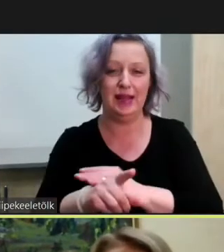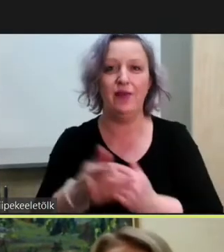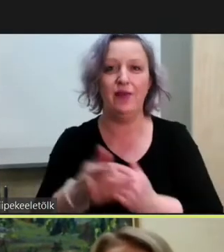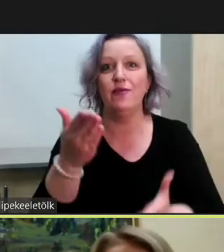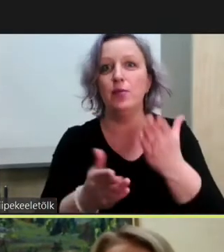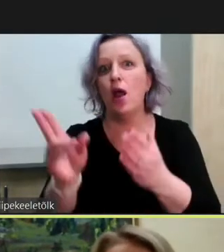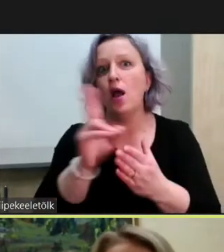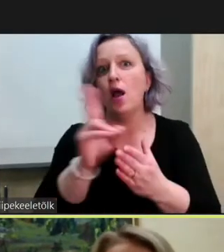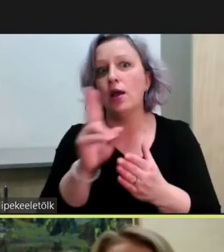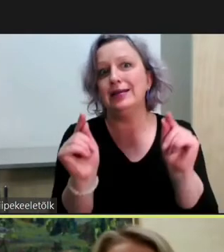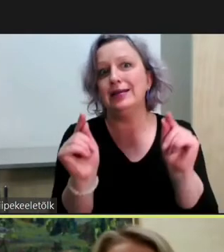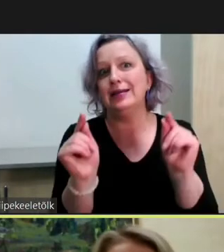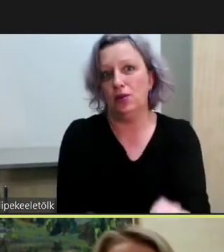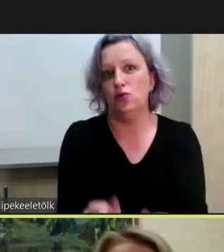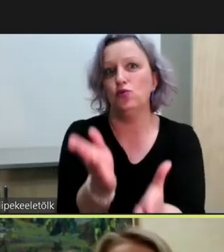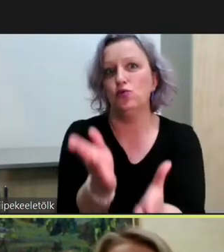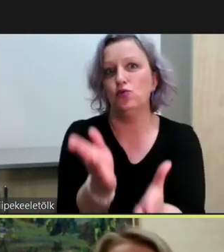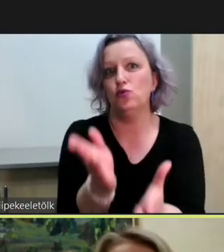sattunud.